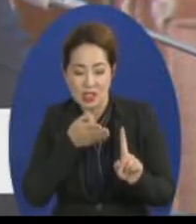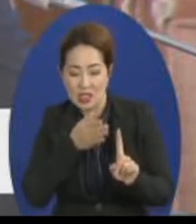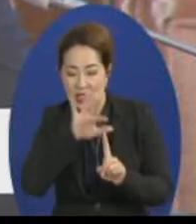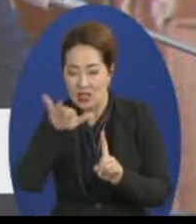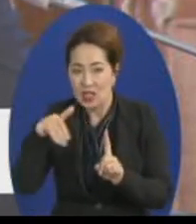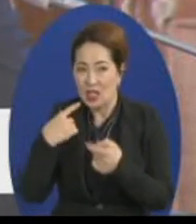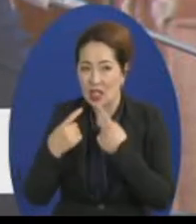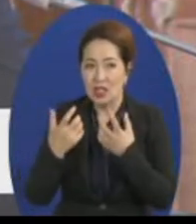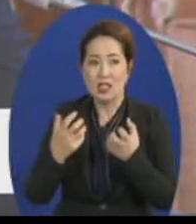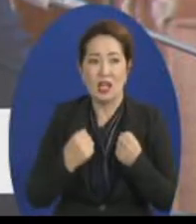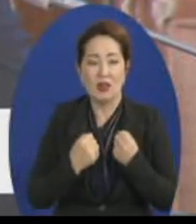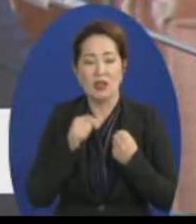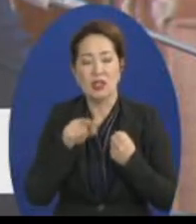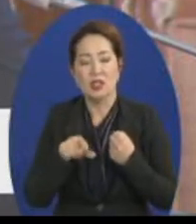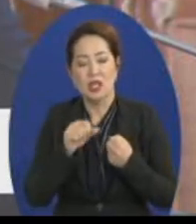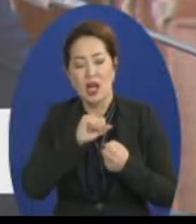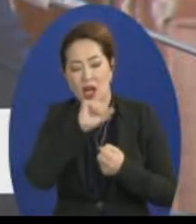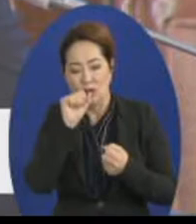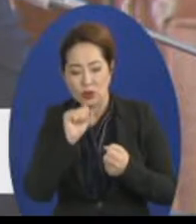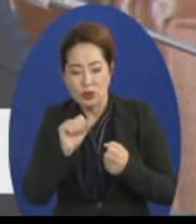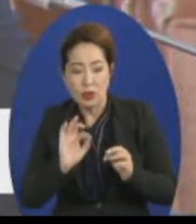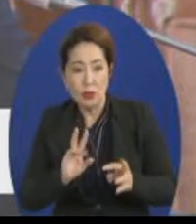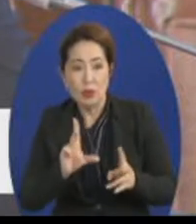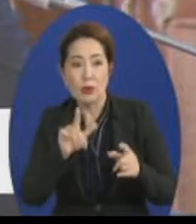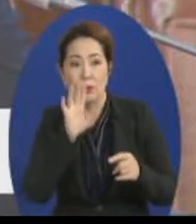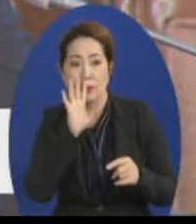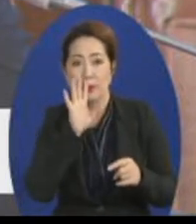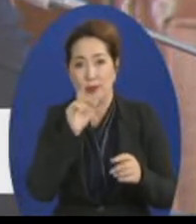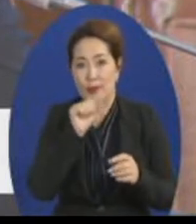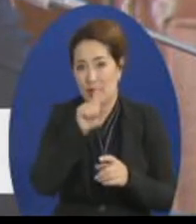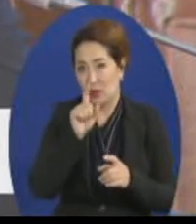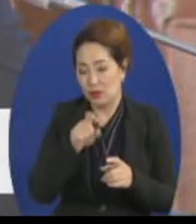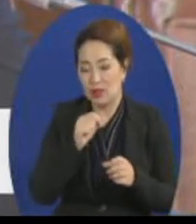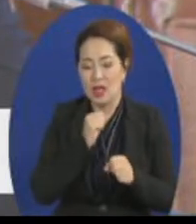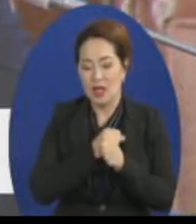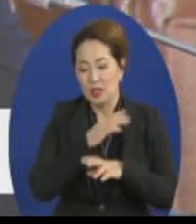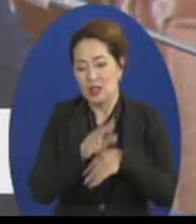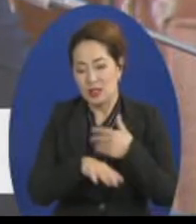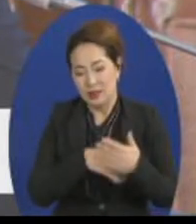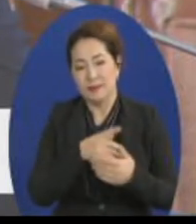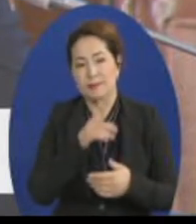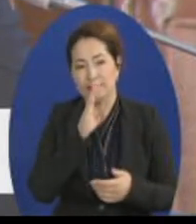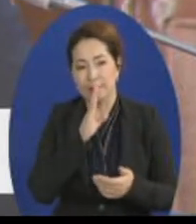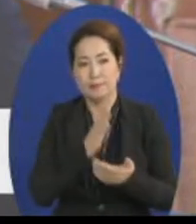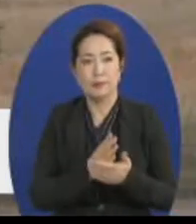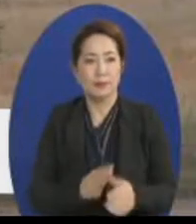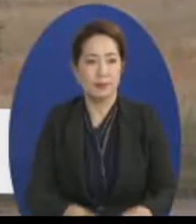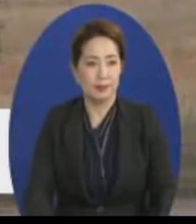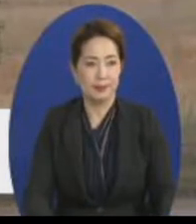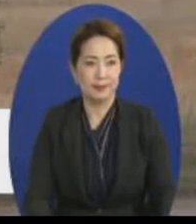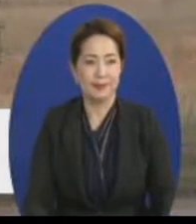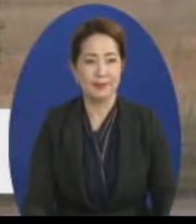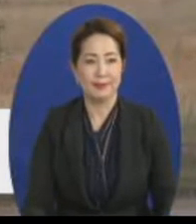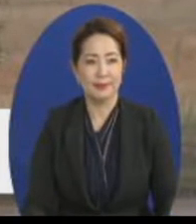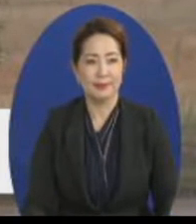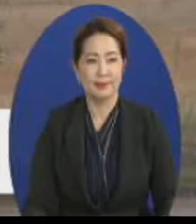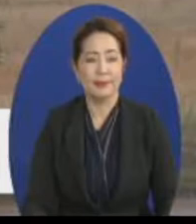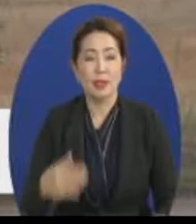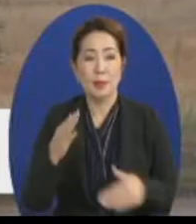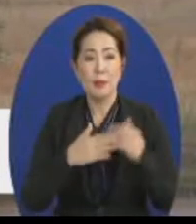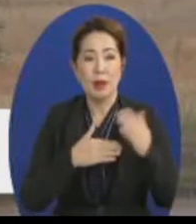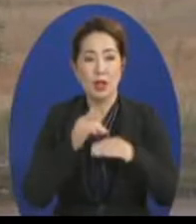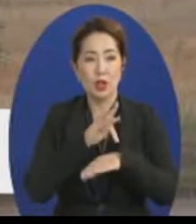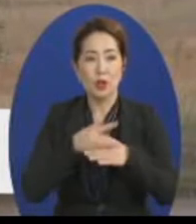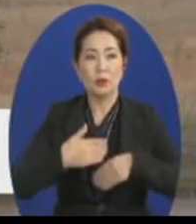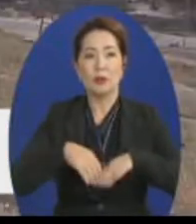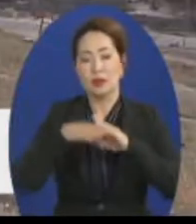чиглэл аваад тэгэд улам асуудлыг олсронгуй болох асуудлыг бид нар бас ажиллахаар болж байгаа.